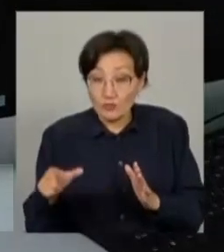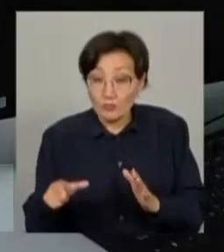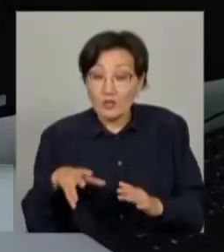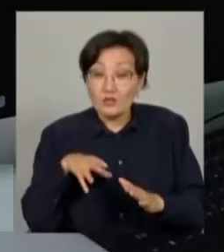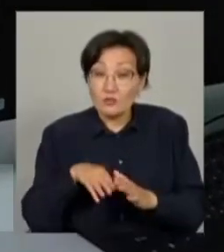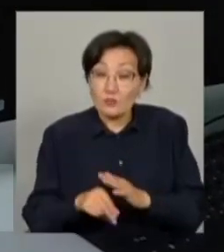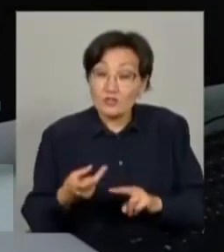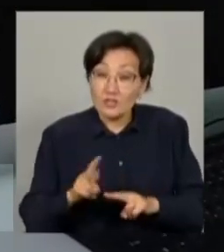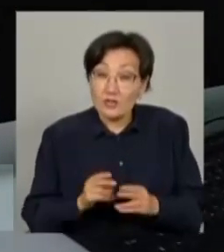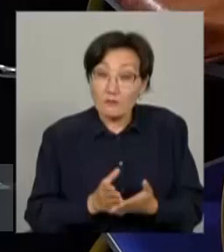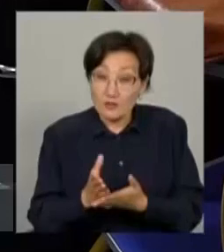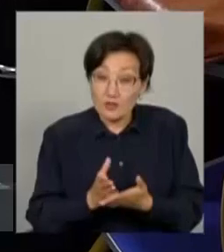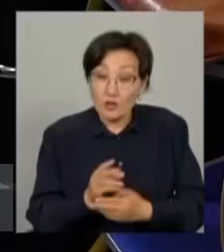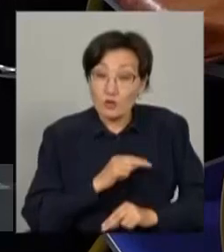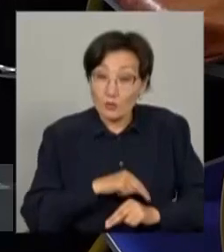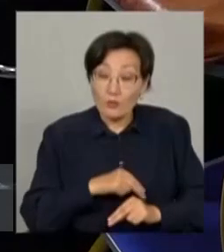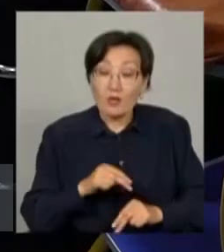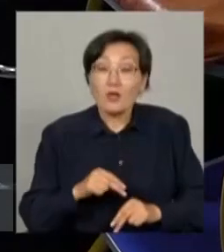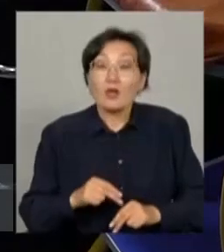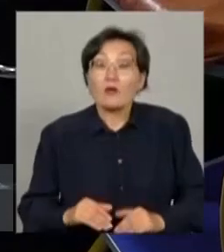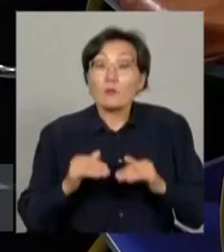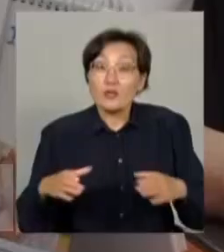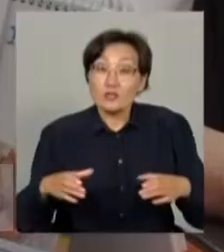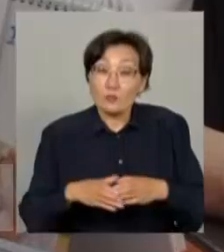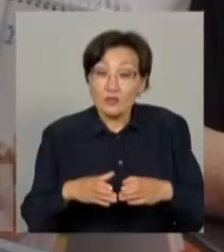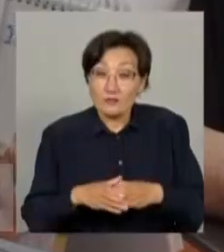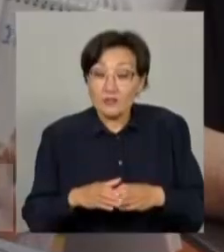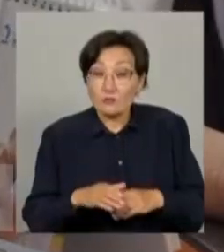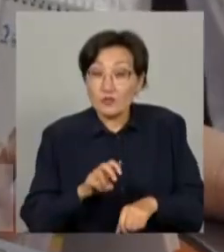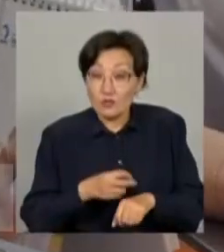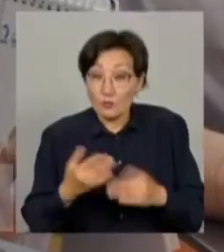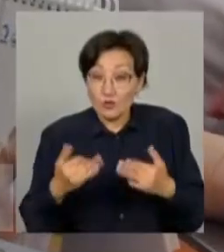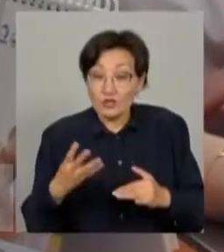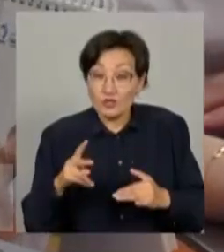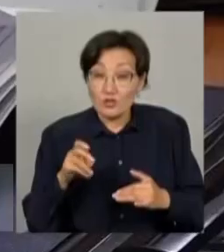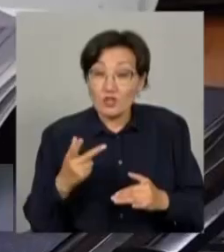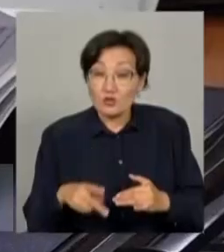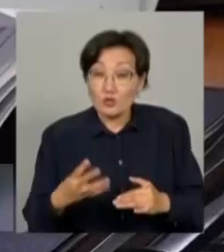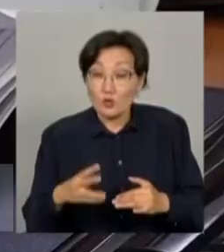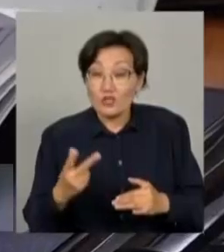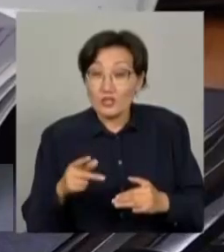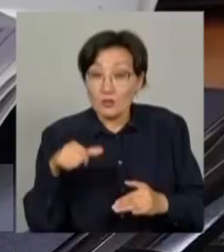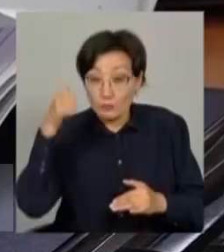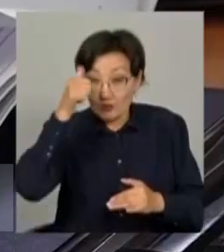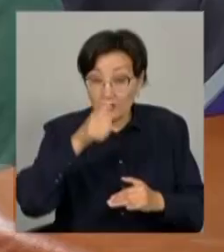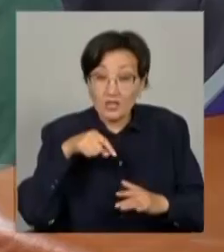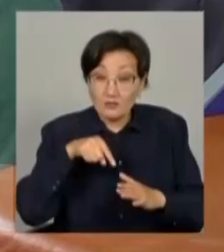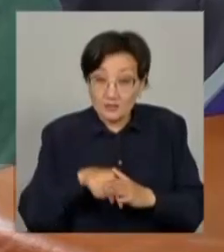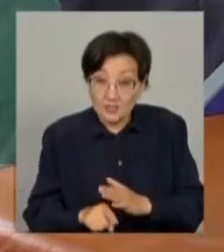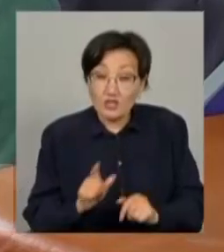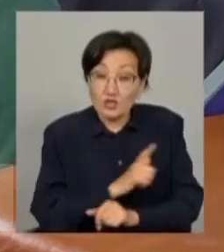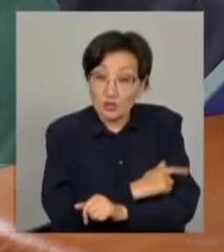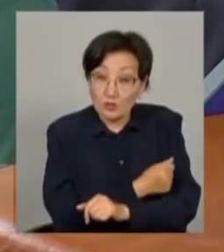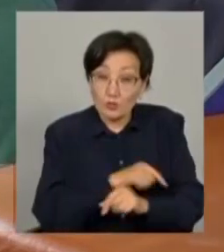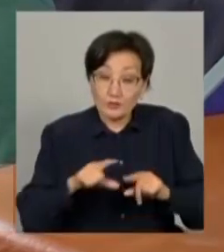среди которых и ветераны труда. Педиатр высшей категории Алтынай Сагымбекова вот уже 43 года трудится в стенах этого